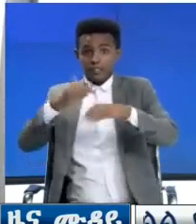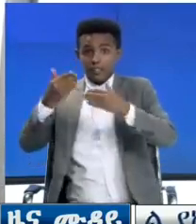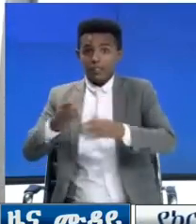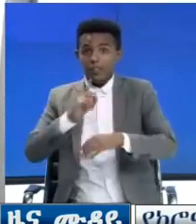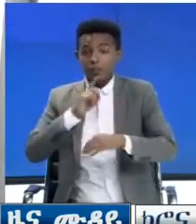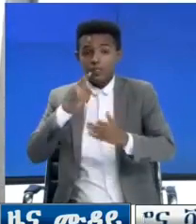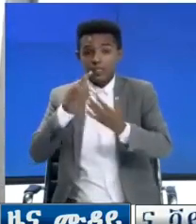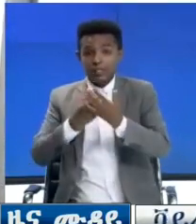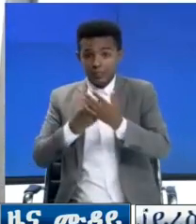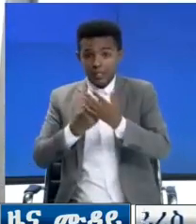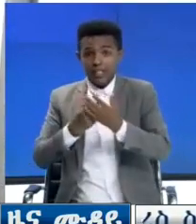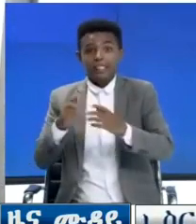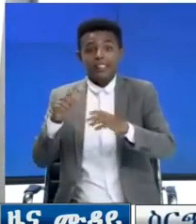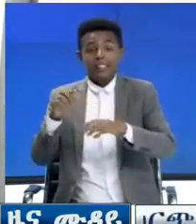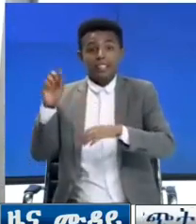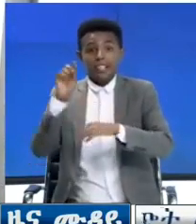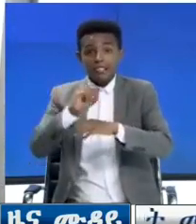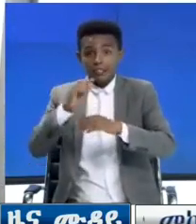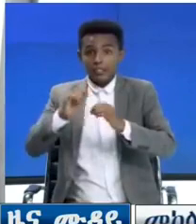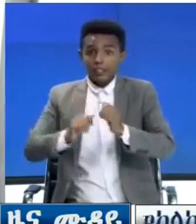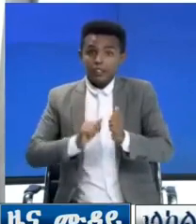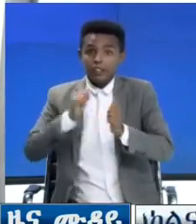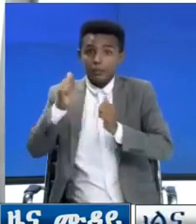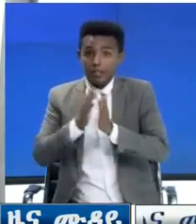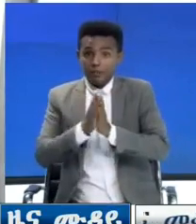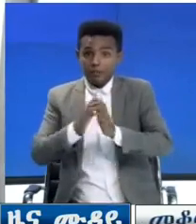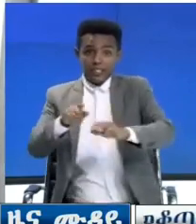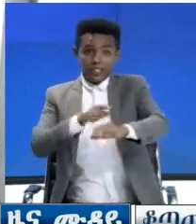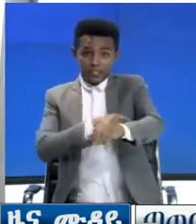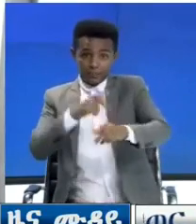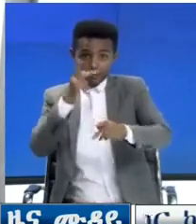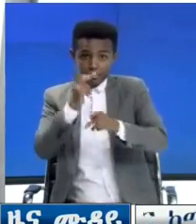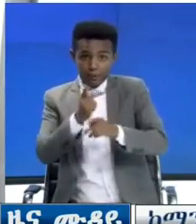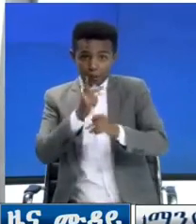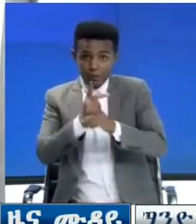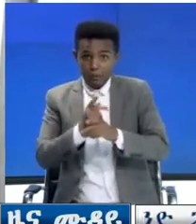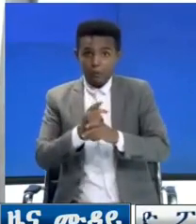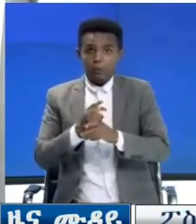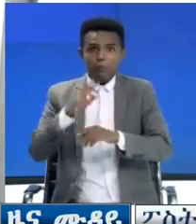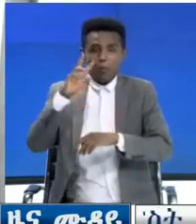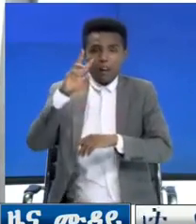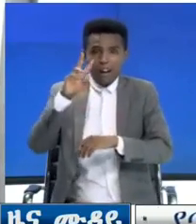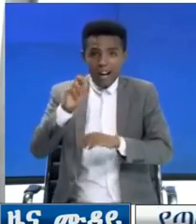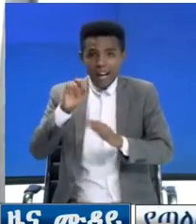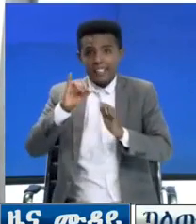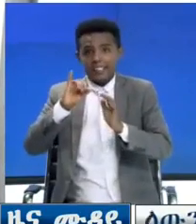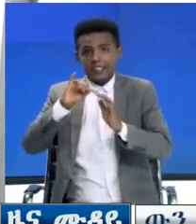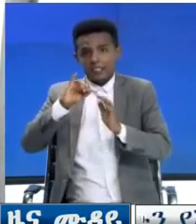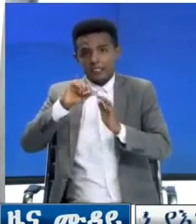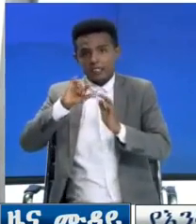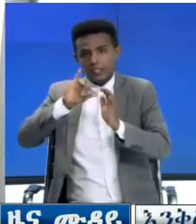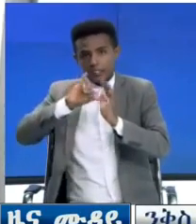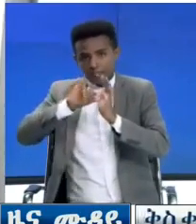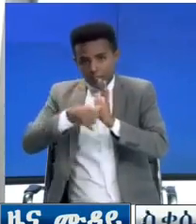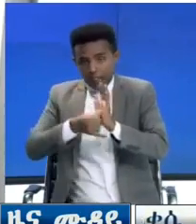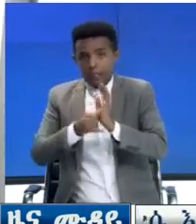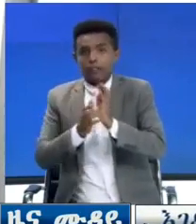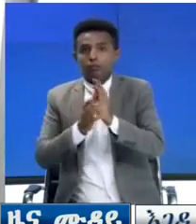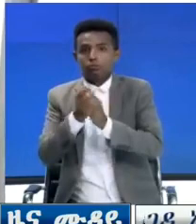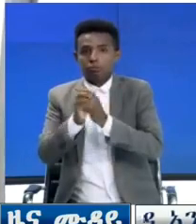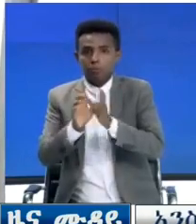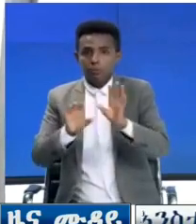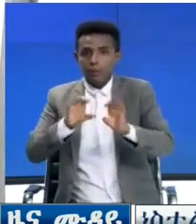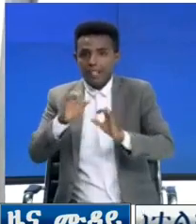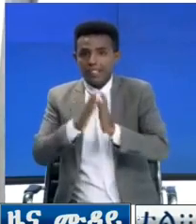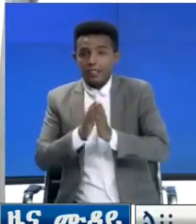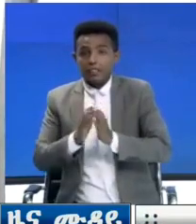እስከሚያልፍ ከቤት ባለመውጣት ርቀታችንን በመጠበቅ ልጆቻችን ለ20 ሰከንድ በሳሙና በመታጠብ የተቸገሩ ሰዎችን አቅማችን በፈቀደ መልኩ